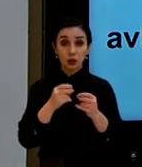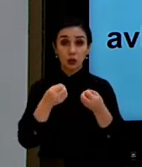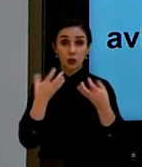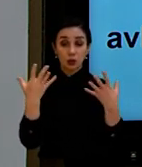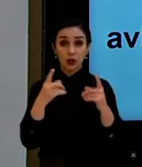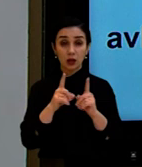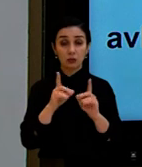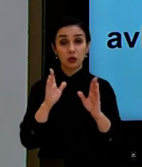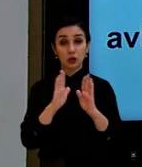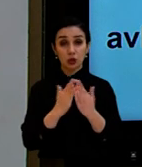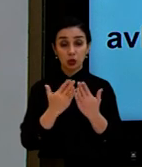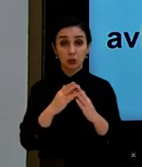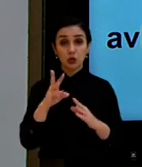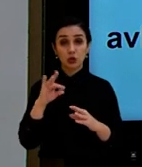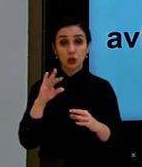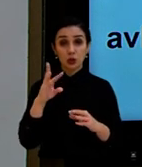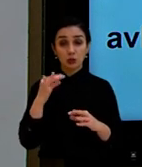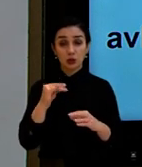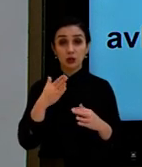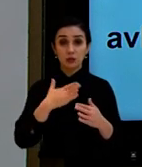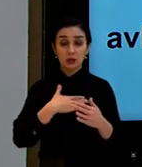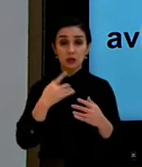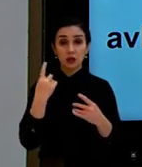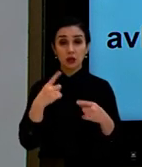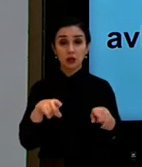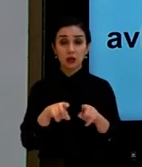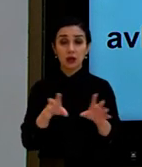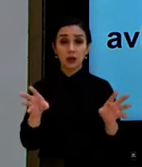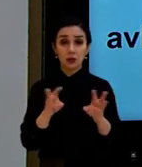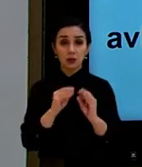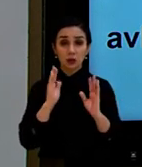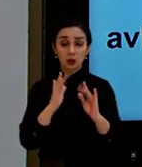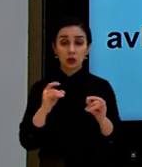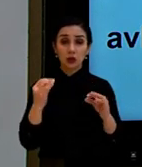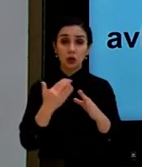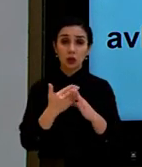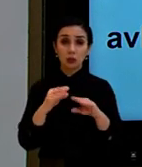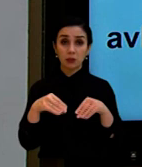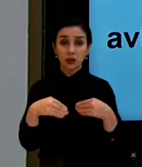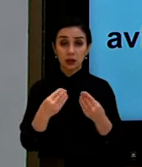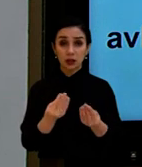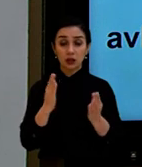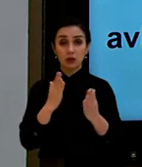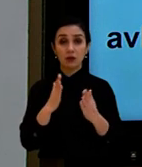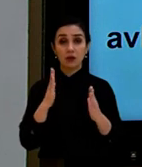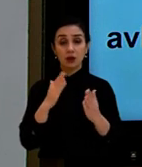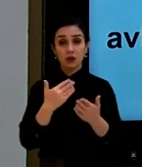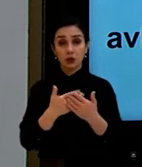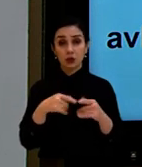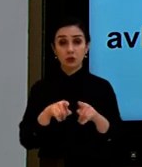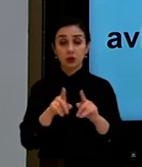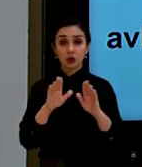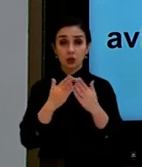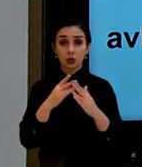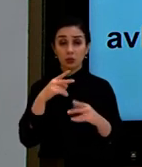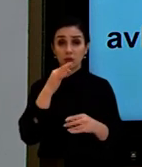kitobdir. Bu yerda jomi bizga yolg'izlikda hamdam bo'ladigan, yordam beradigan vosita bu